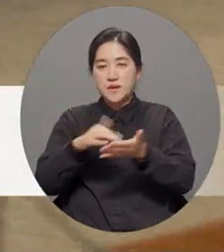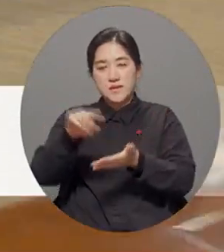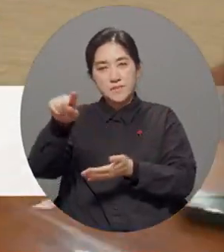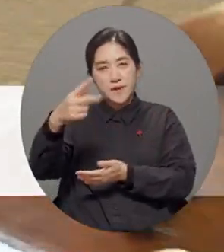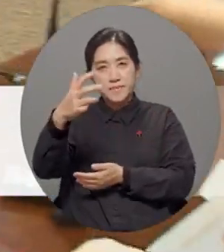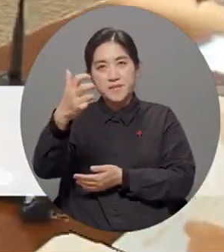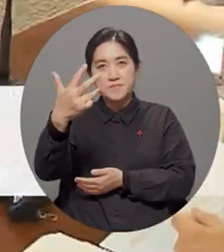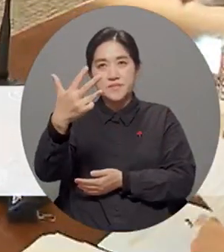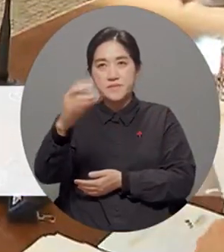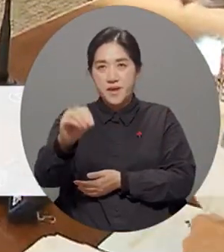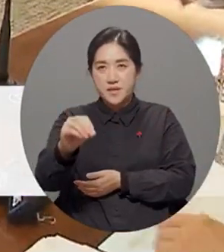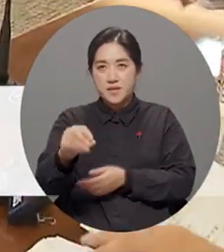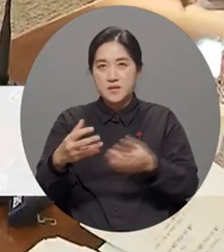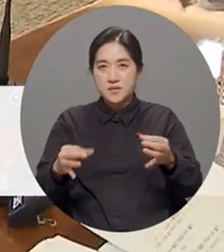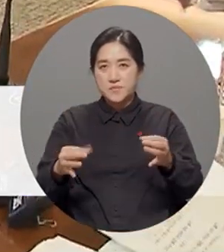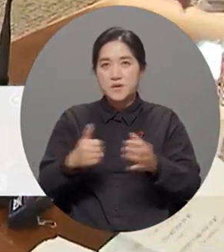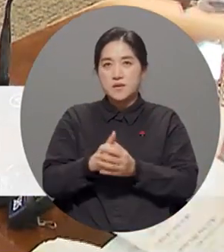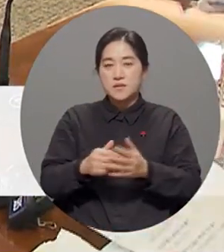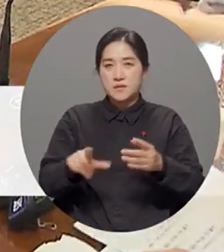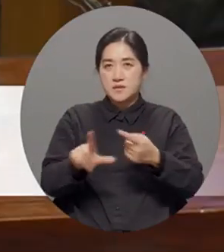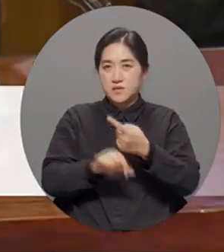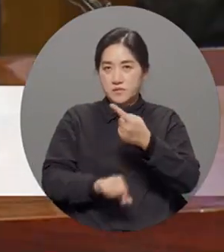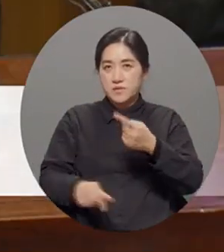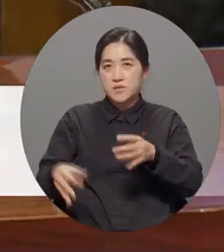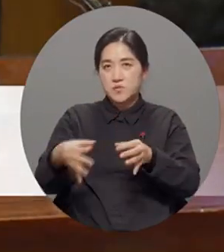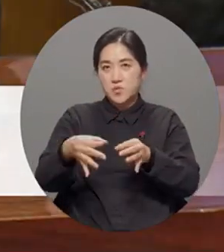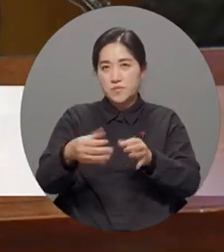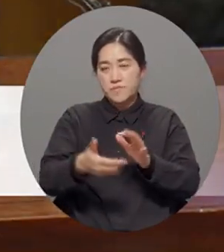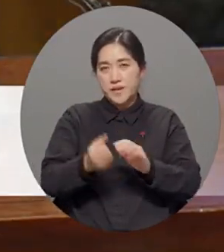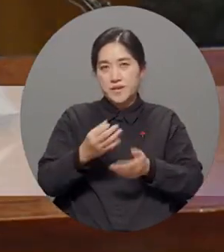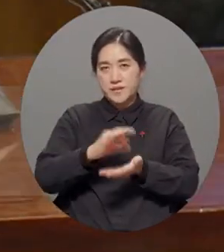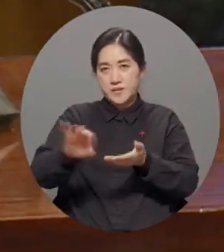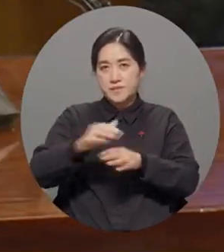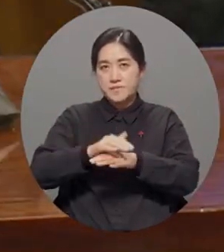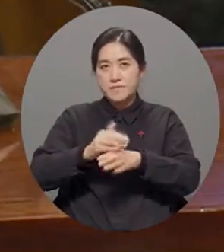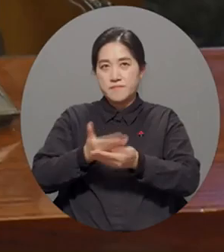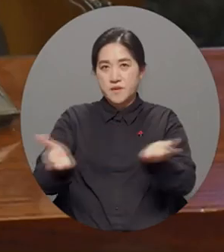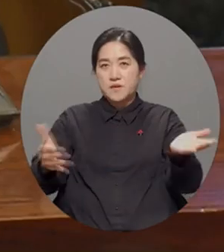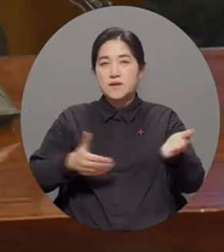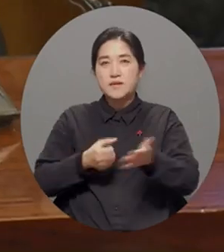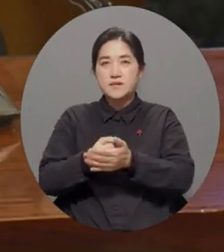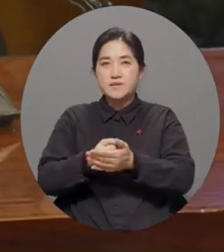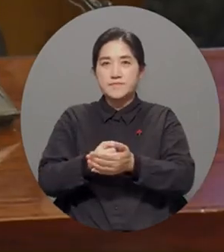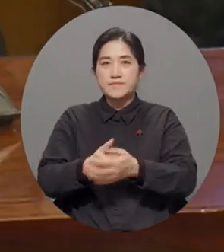187만 명으로 금융계는 연초에 자금을 조기 집행하기로 했습니다.